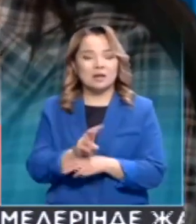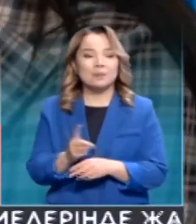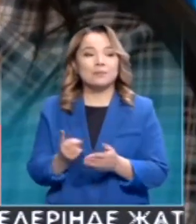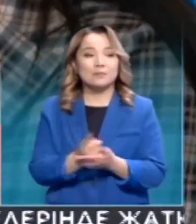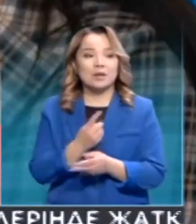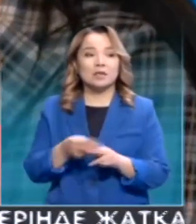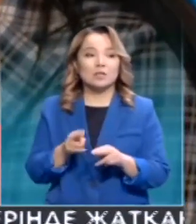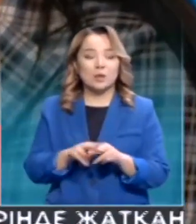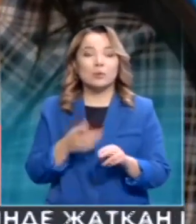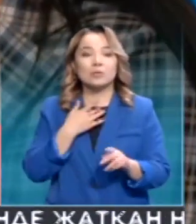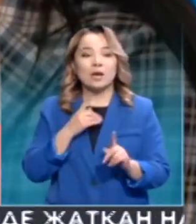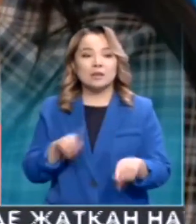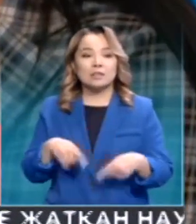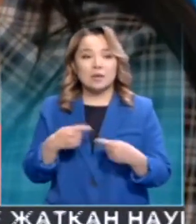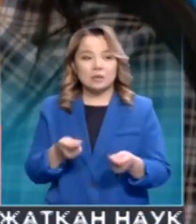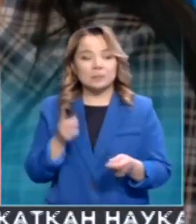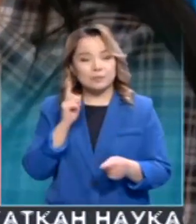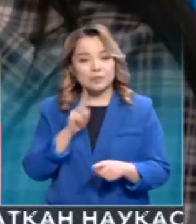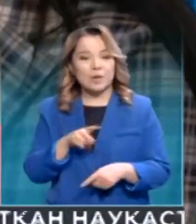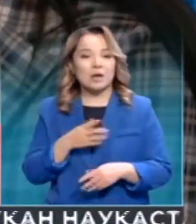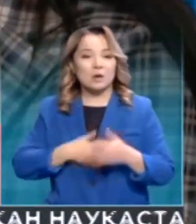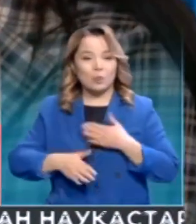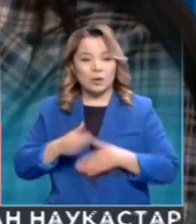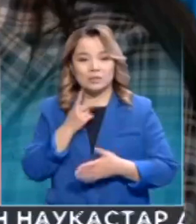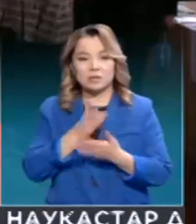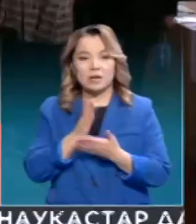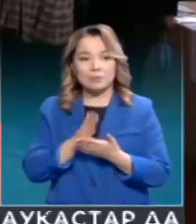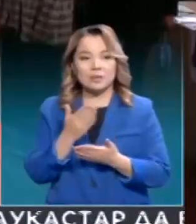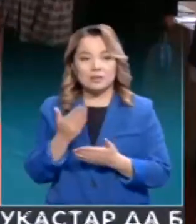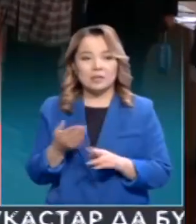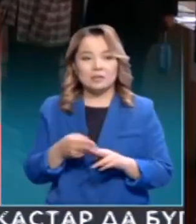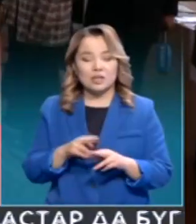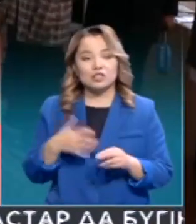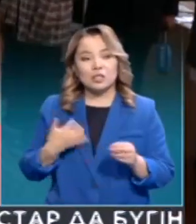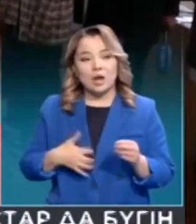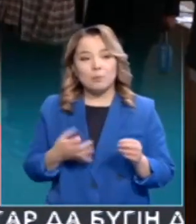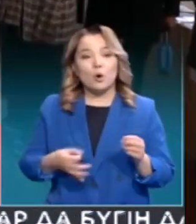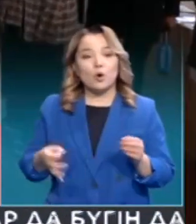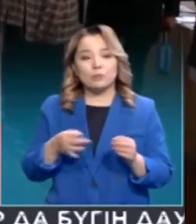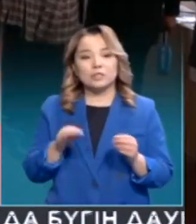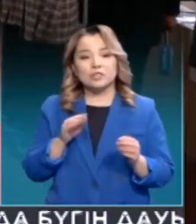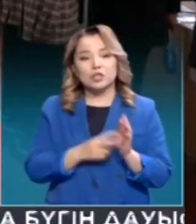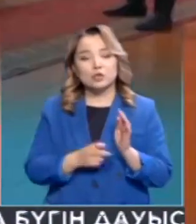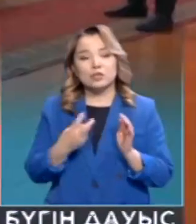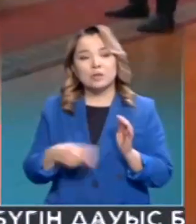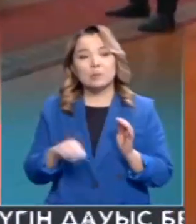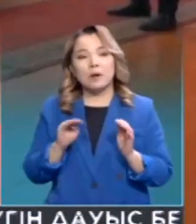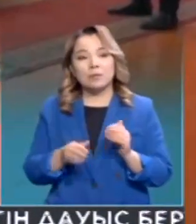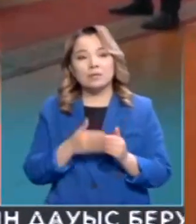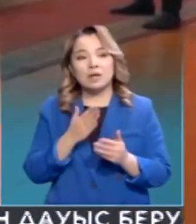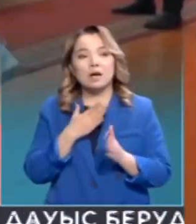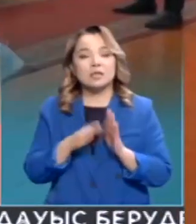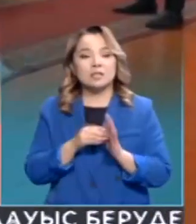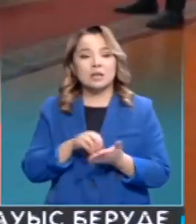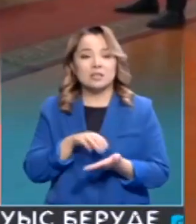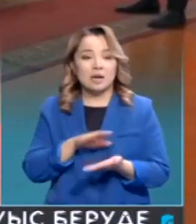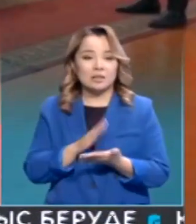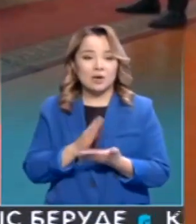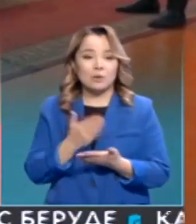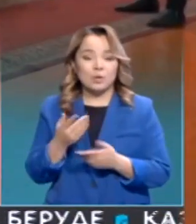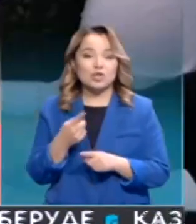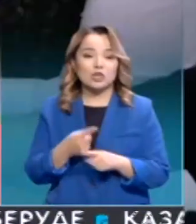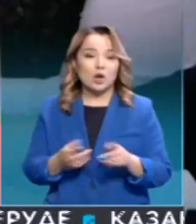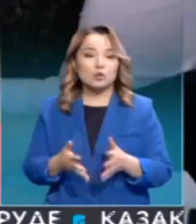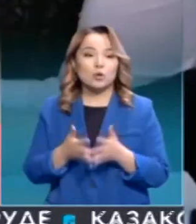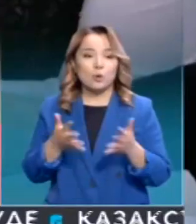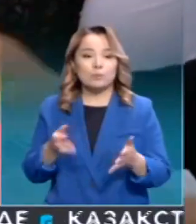қазақстанға дауыс үлесімізді қосқанымыз үшін өте қуаныштымыз әрине. Жамбыл облысында 720 мыңға жуық сайлаушы тіркелген, олардың